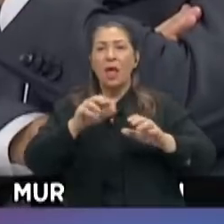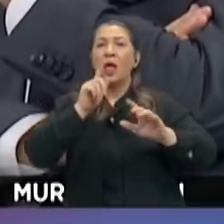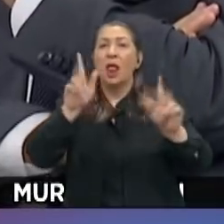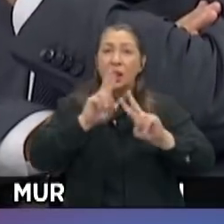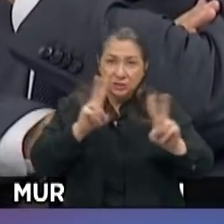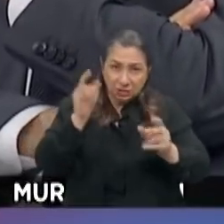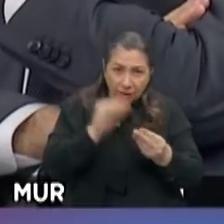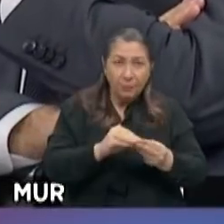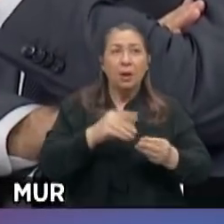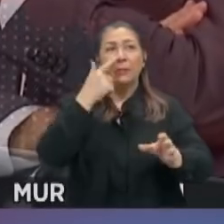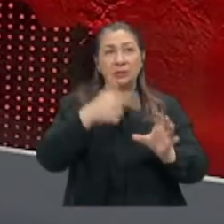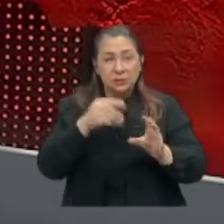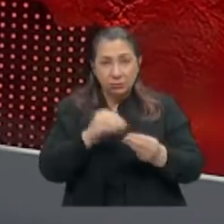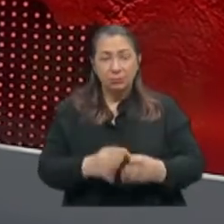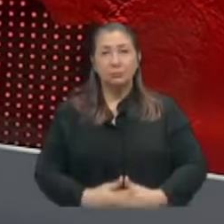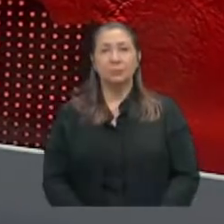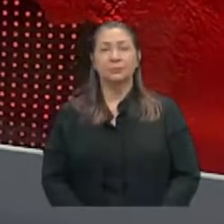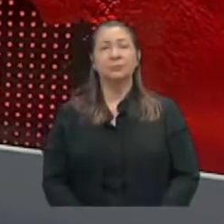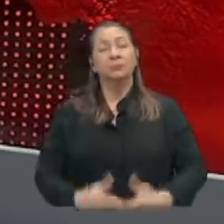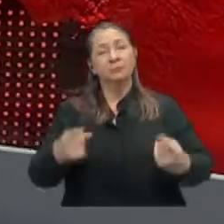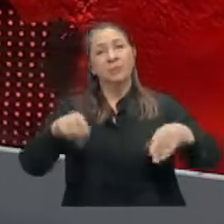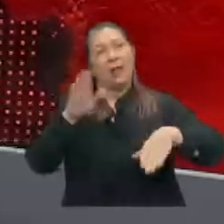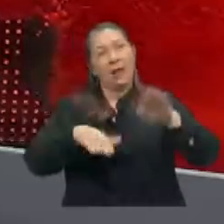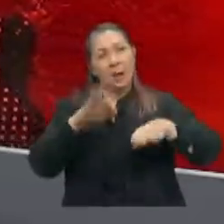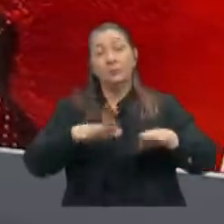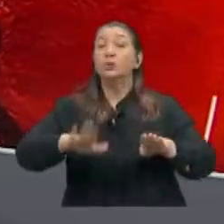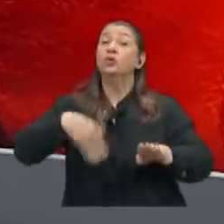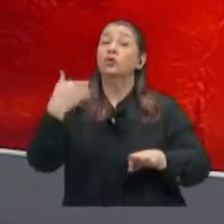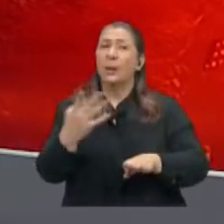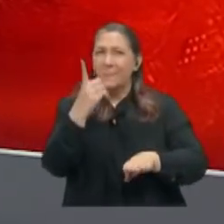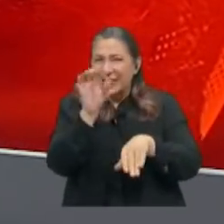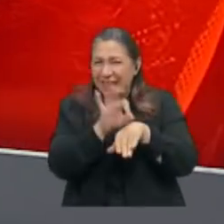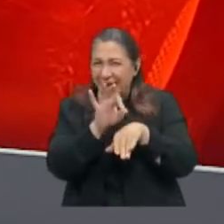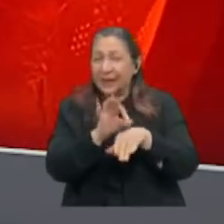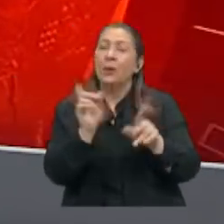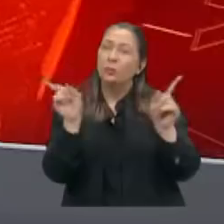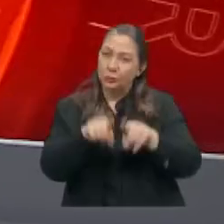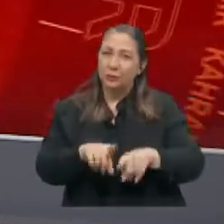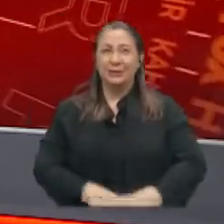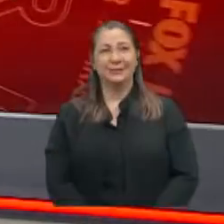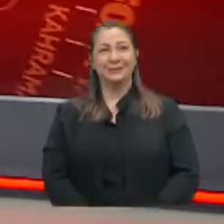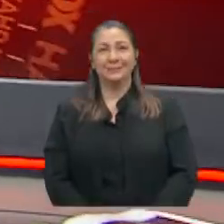akaryakıta zam, güvenlikçiye zam. Şimdi bir reklam arası var. Sonrasında bir dakika bölümünde buluşuruz.